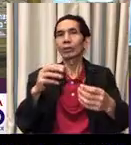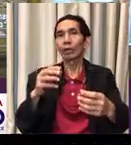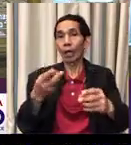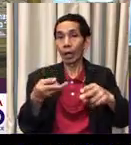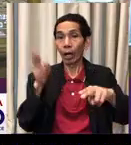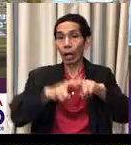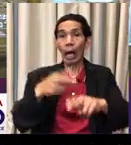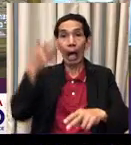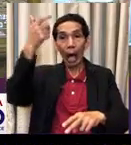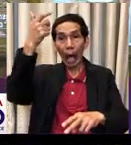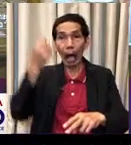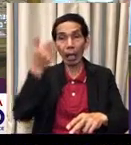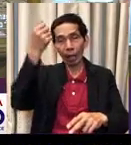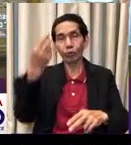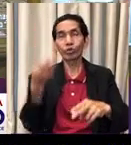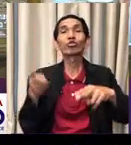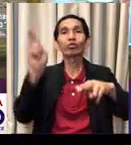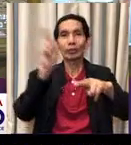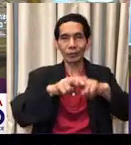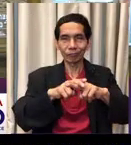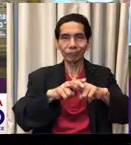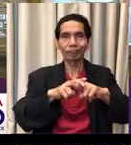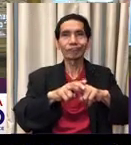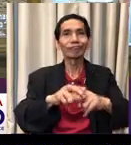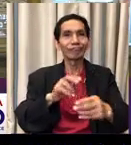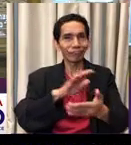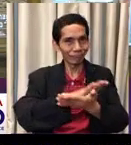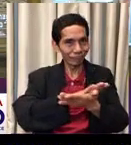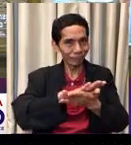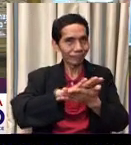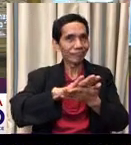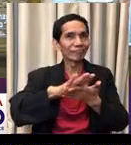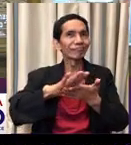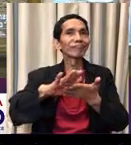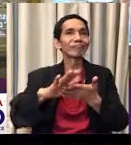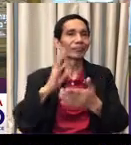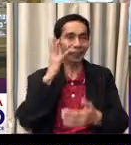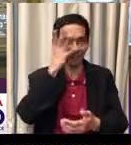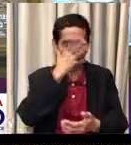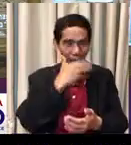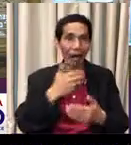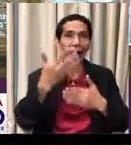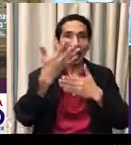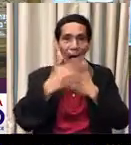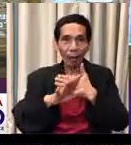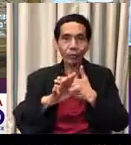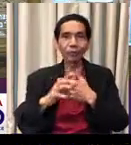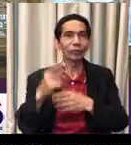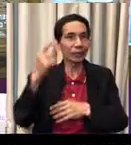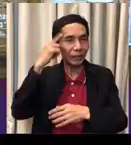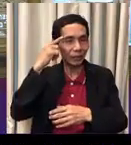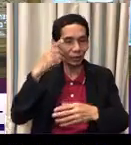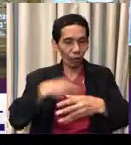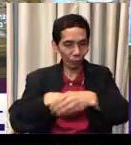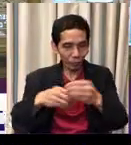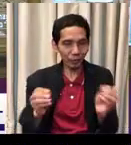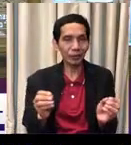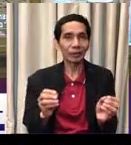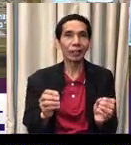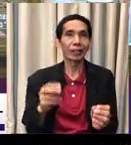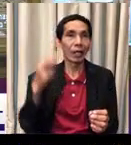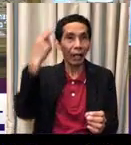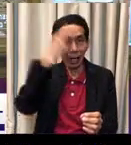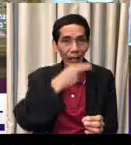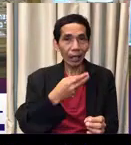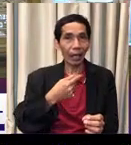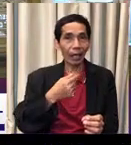nila, allowance nila. Modesty aside, no? After our assumption in office, Honey and